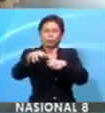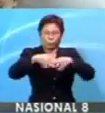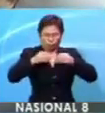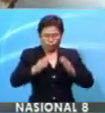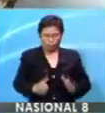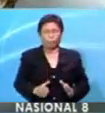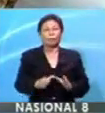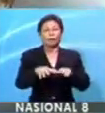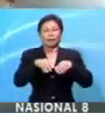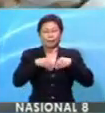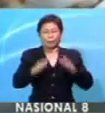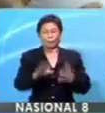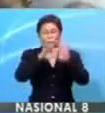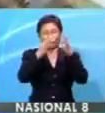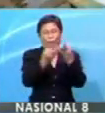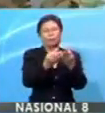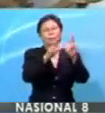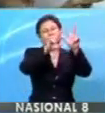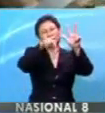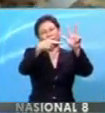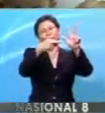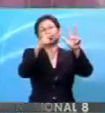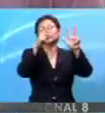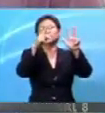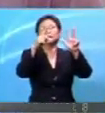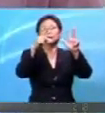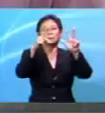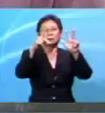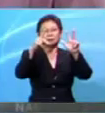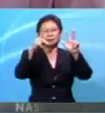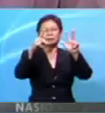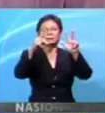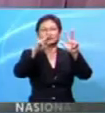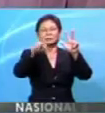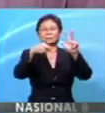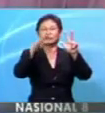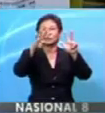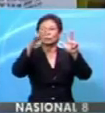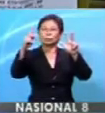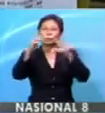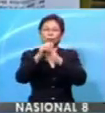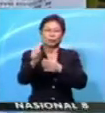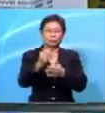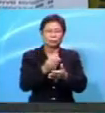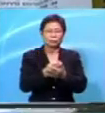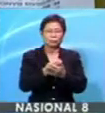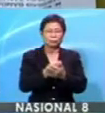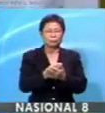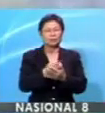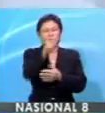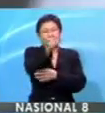kategori isi rumah berpendapatan di antara rm3,001 hingga rm4,000 manakala penerima bagi kategori